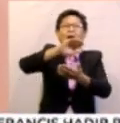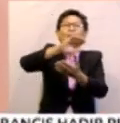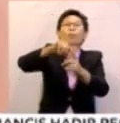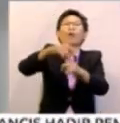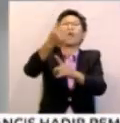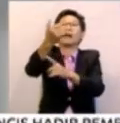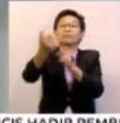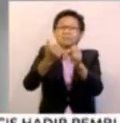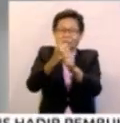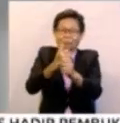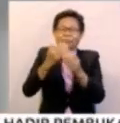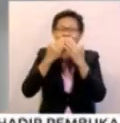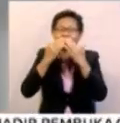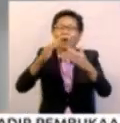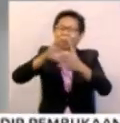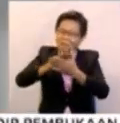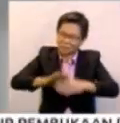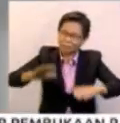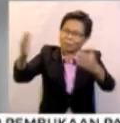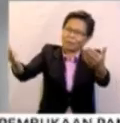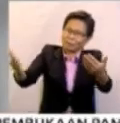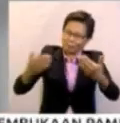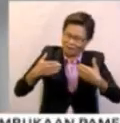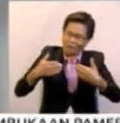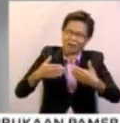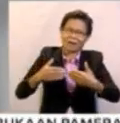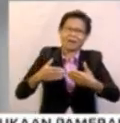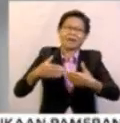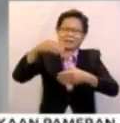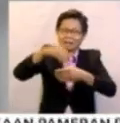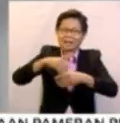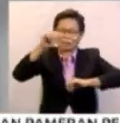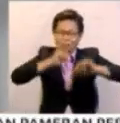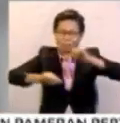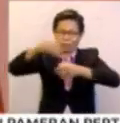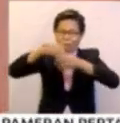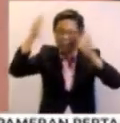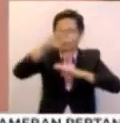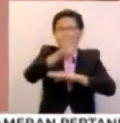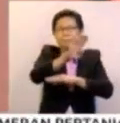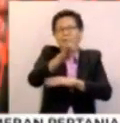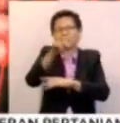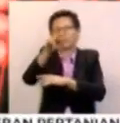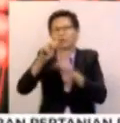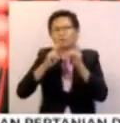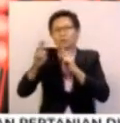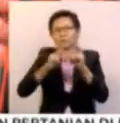ini. Alhamdulillah, selamat kembali mewarnai dunia seni tanah air, PDIVA ucapkan.